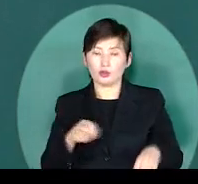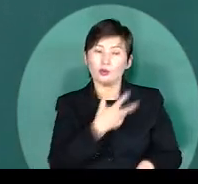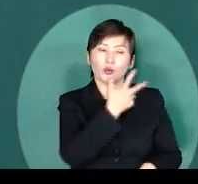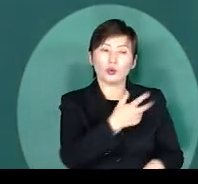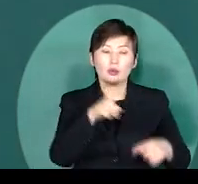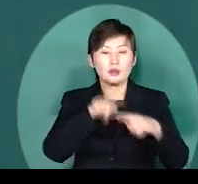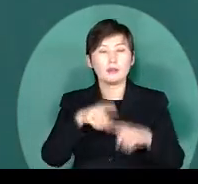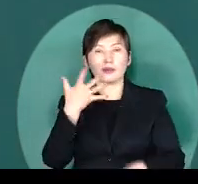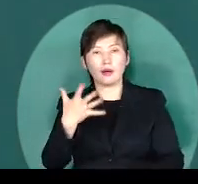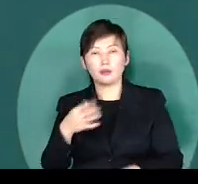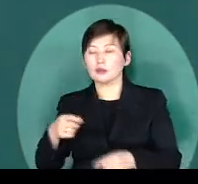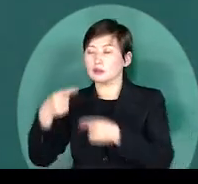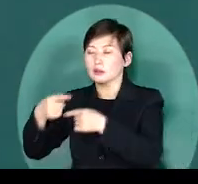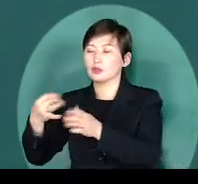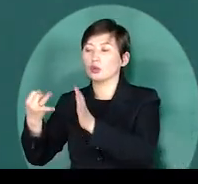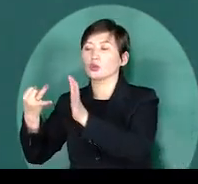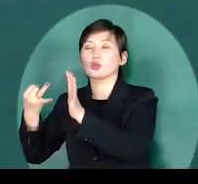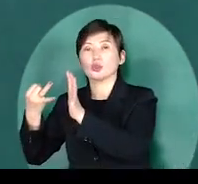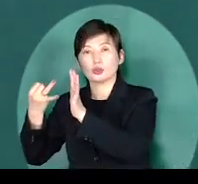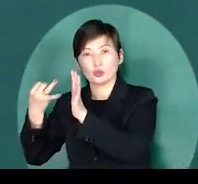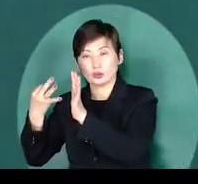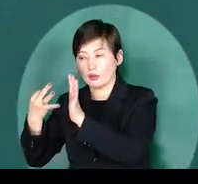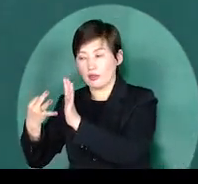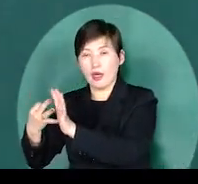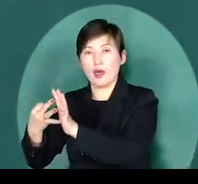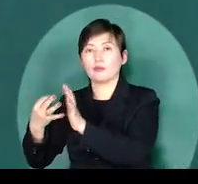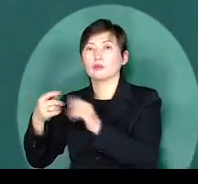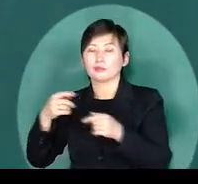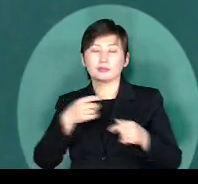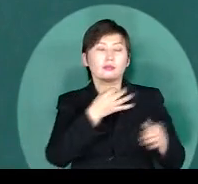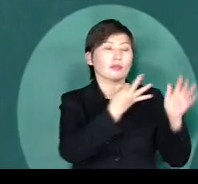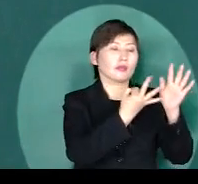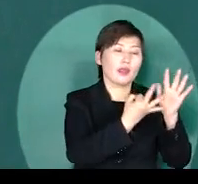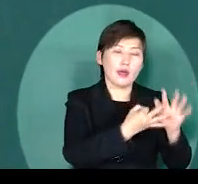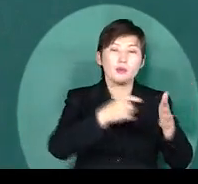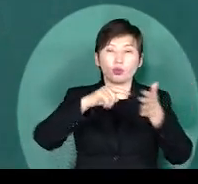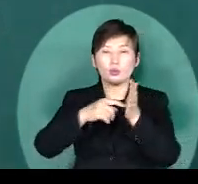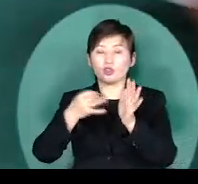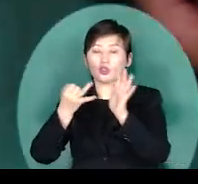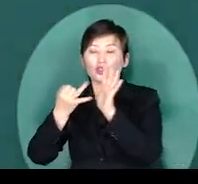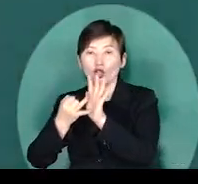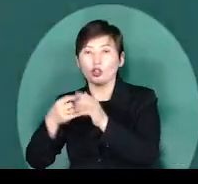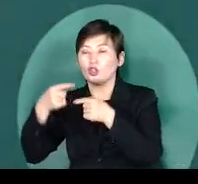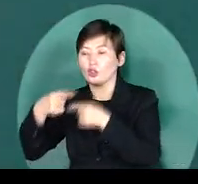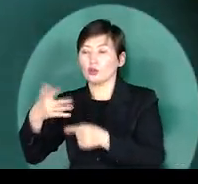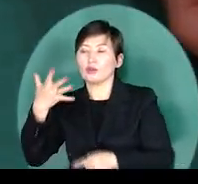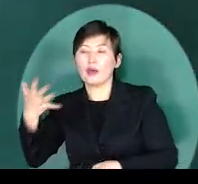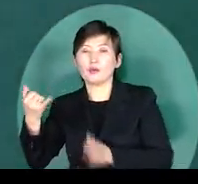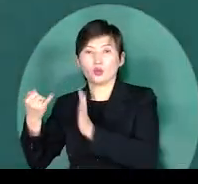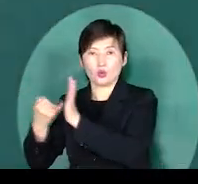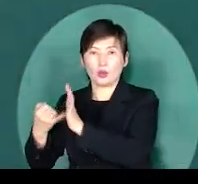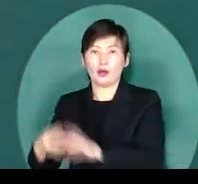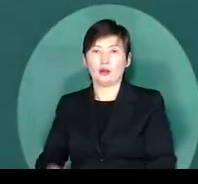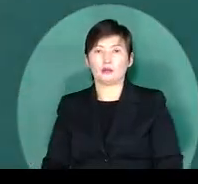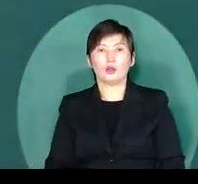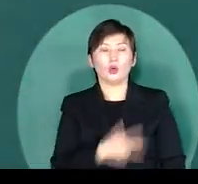хэд илээ? 8. 8-ыг 7-оор үржүүлэхээр 56. Тэгвэл дахиад өөрөөр харцгаая. 3-ыг